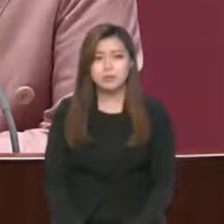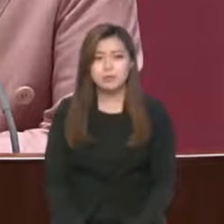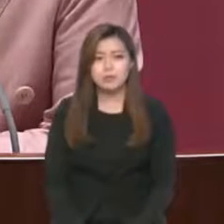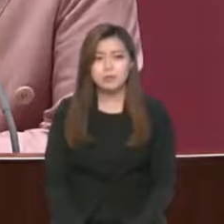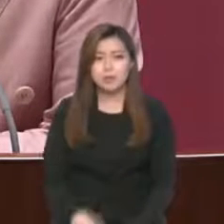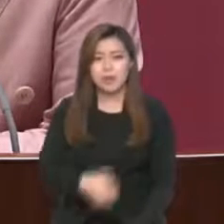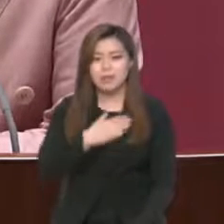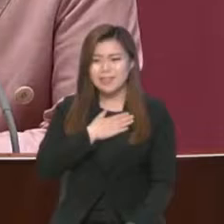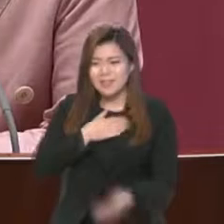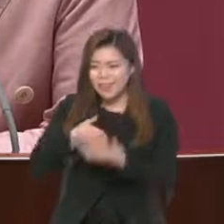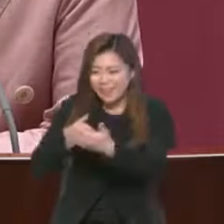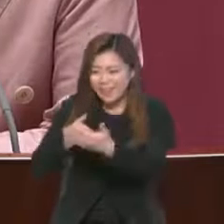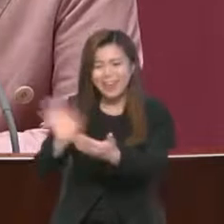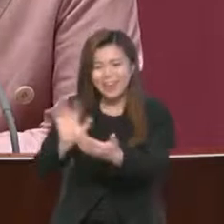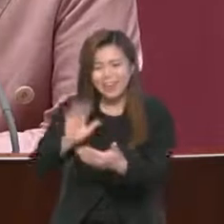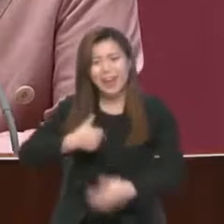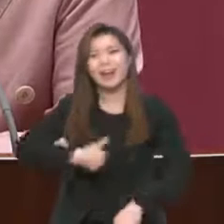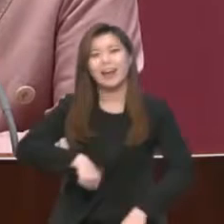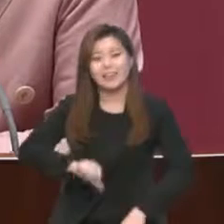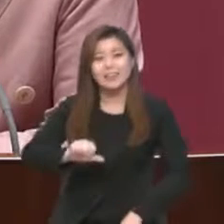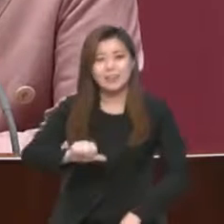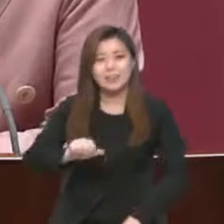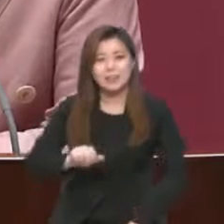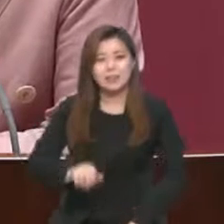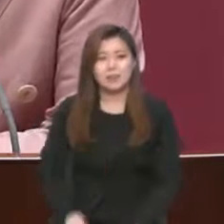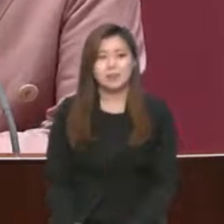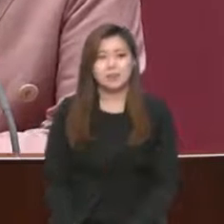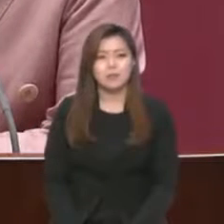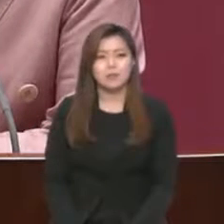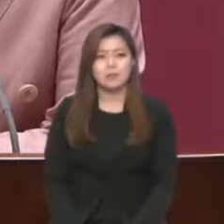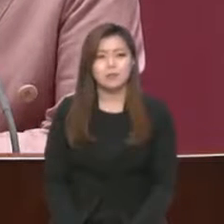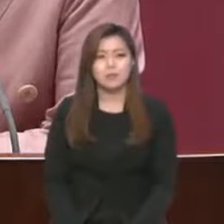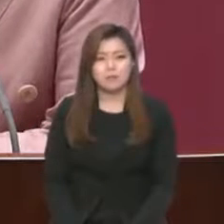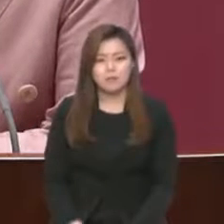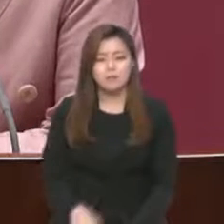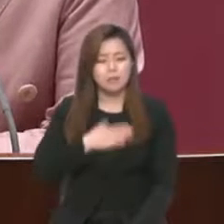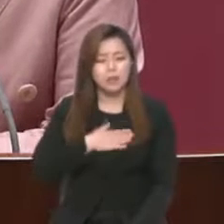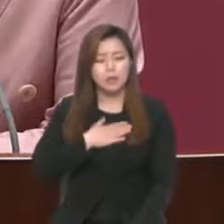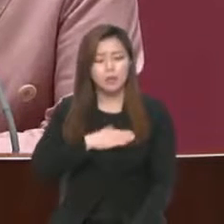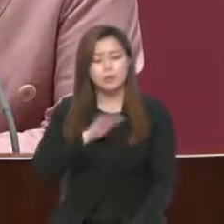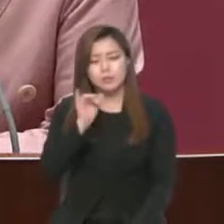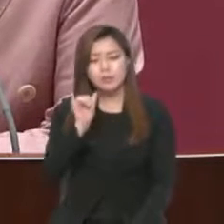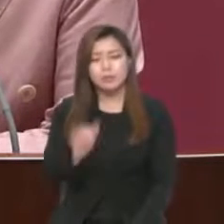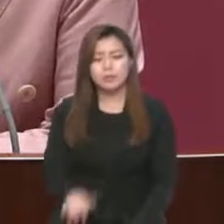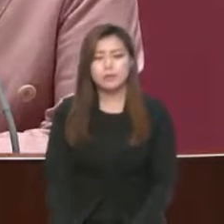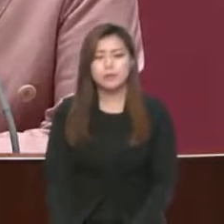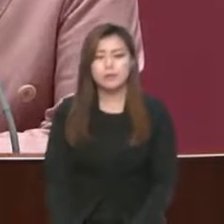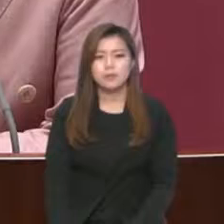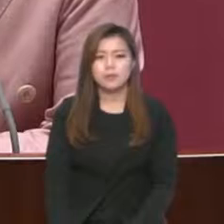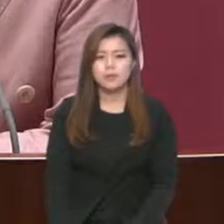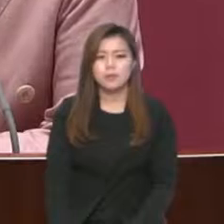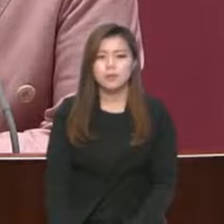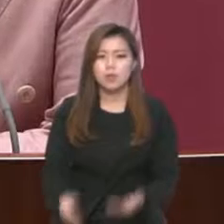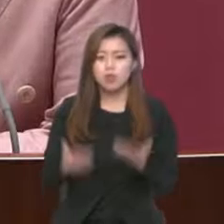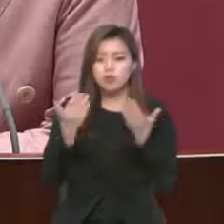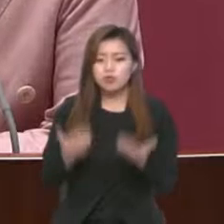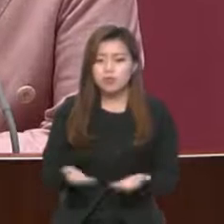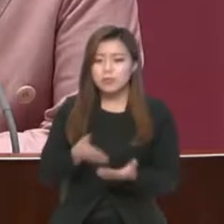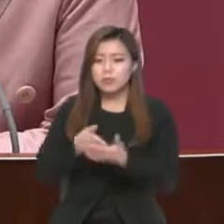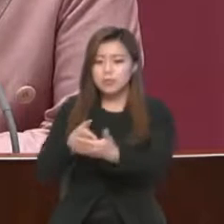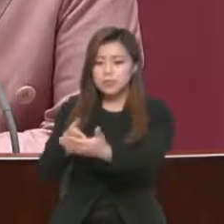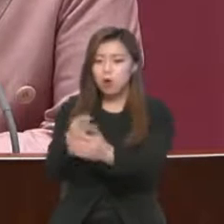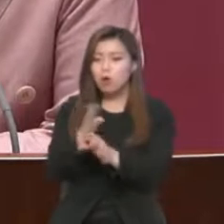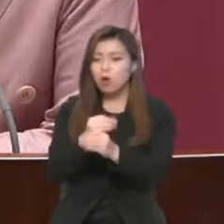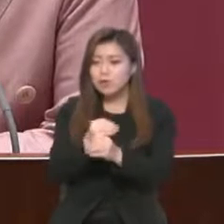제가 낸 것이 아니죠. 아니, 아드님. 네, 그런 예. 그런 사정이라는 걸 제가 알고 있습니다. 네. 휴가 신청을 언제 했는지 알고